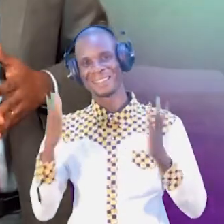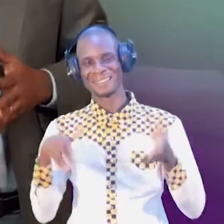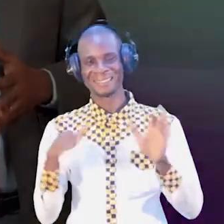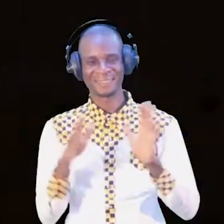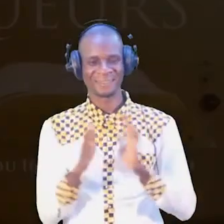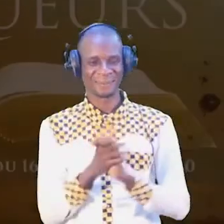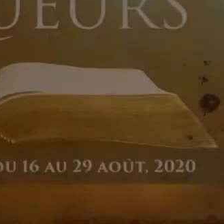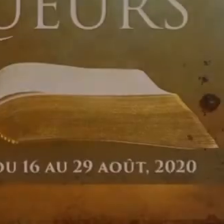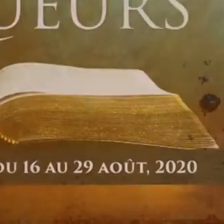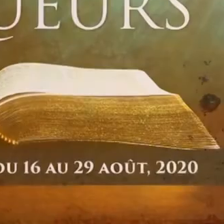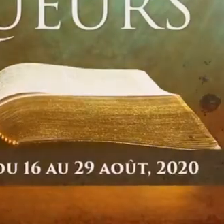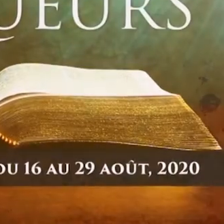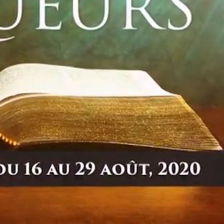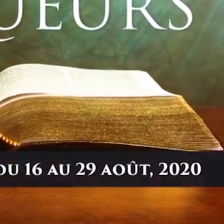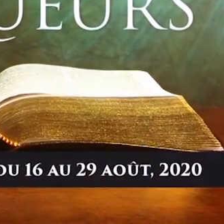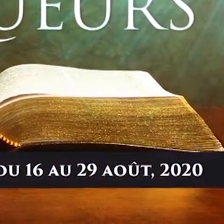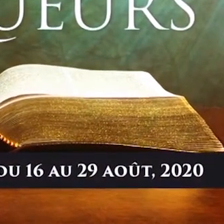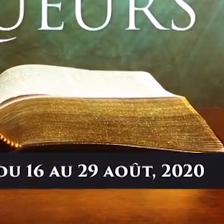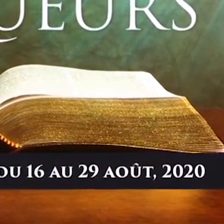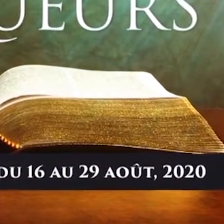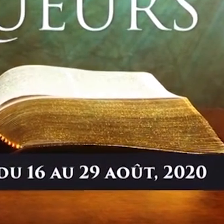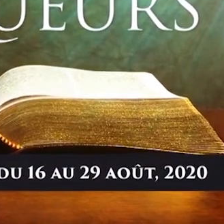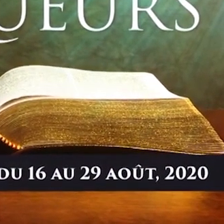koleka. Nzambe apambola bino.